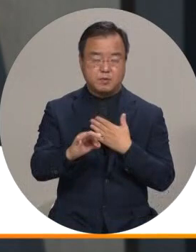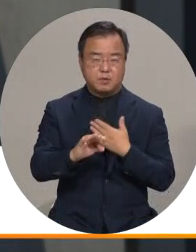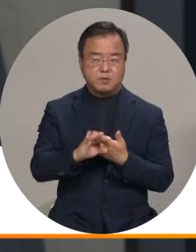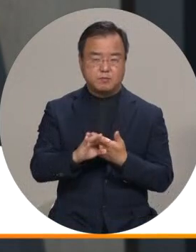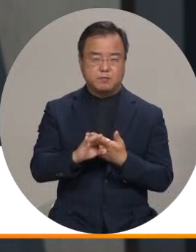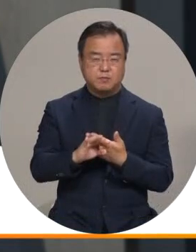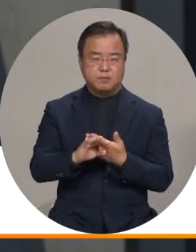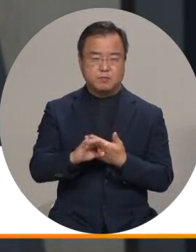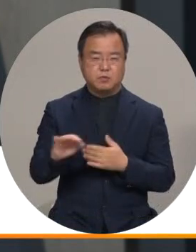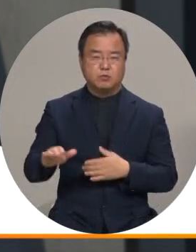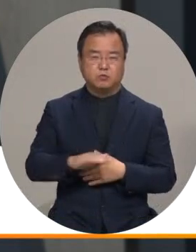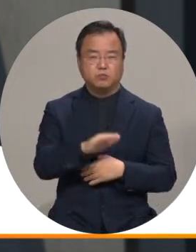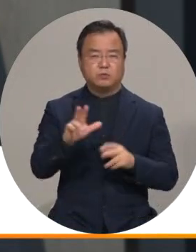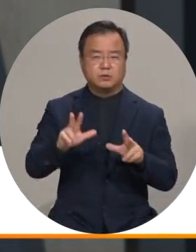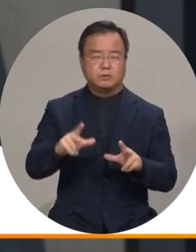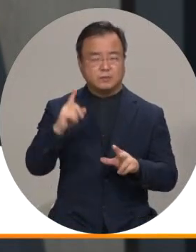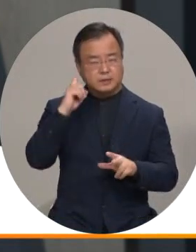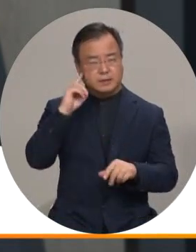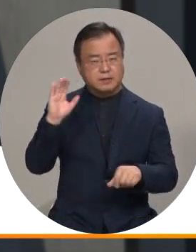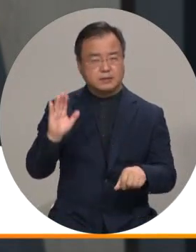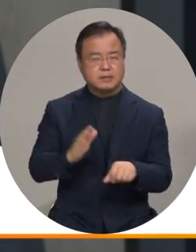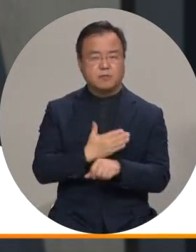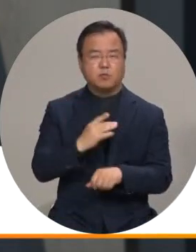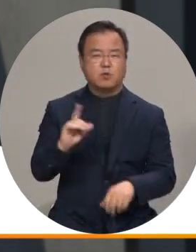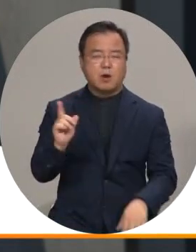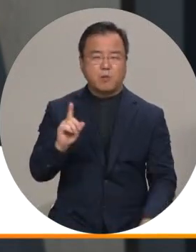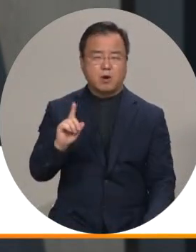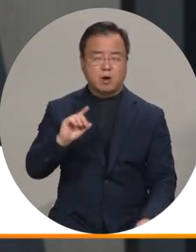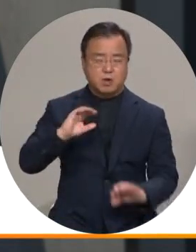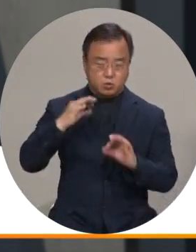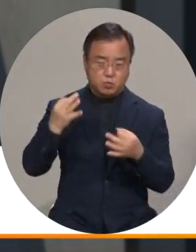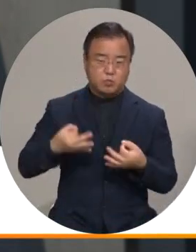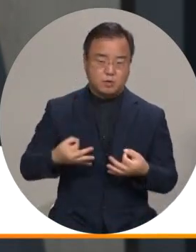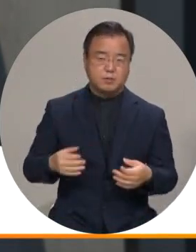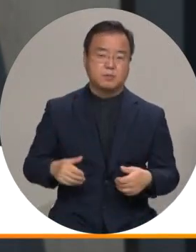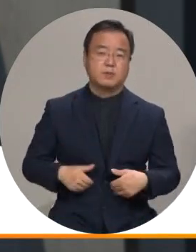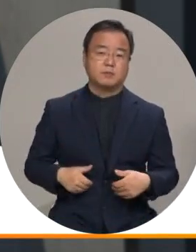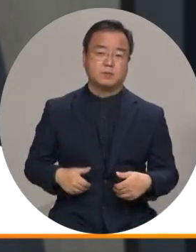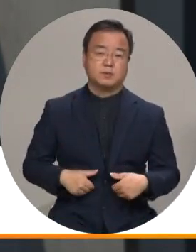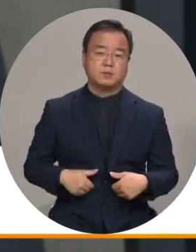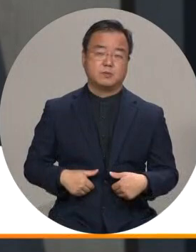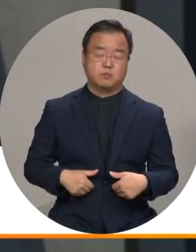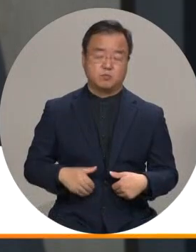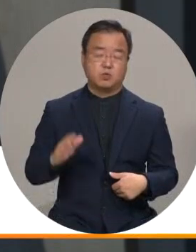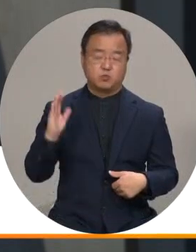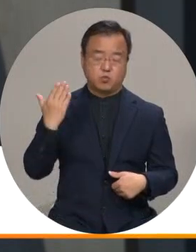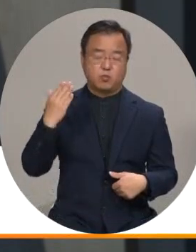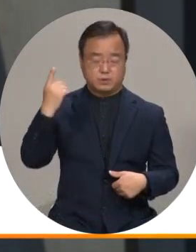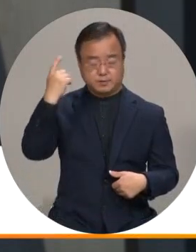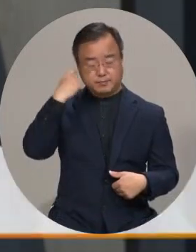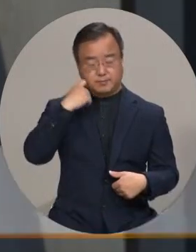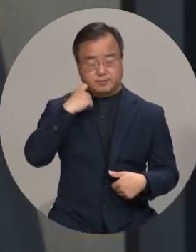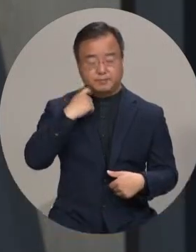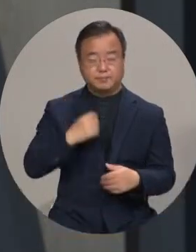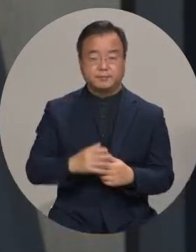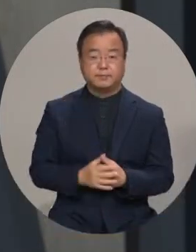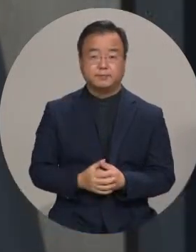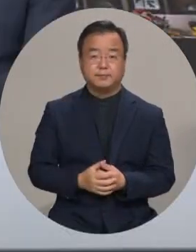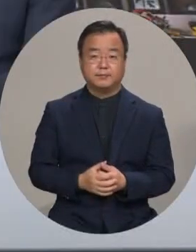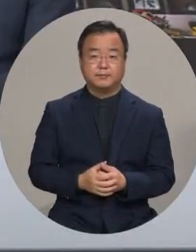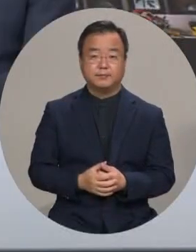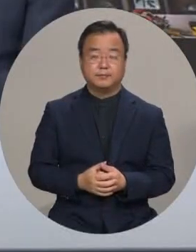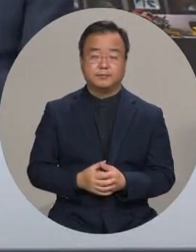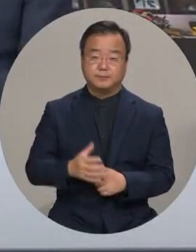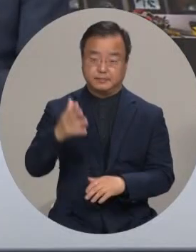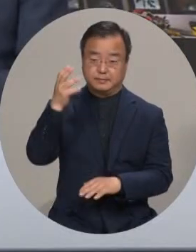지금 어떻게 생각을 잘못하고 있었는가를 돌아봐야 될지 않을까 이런 생각을 요즘 더 많이 하고 있습니다네